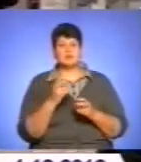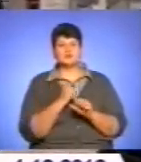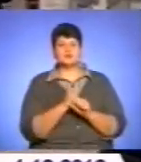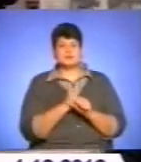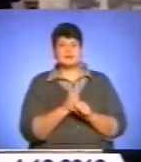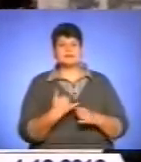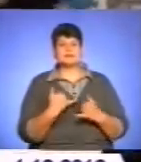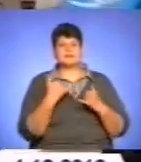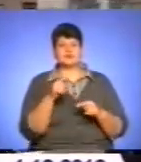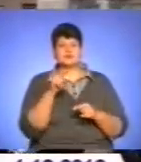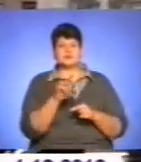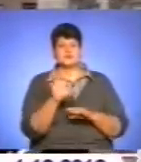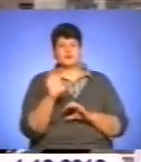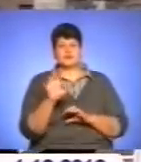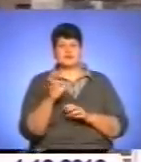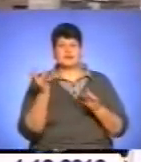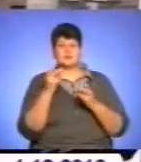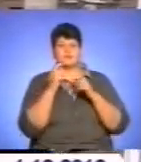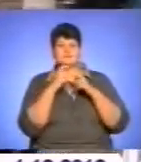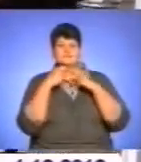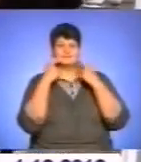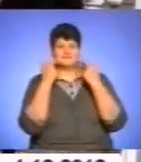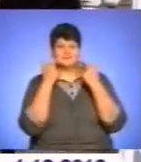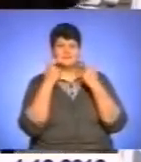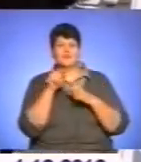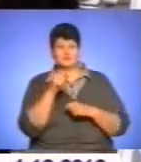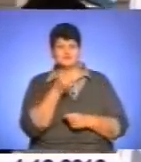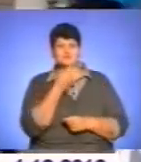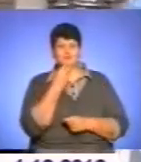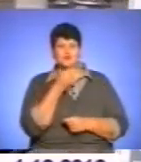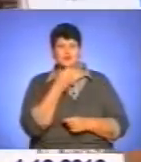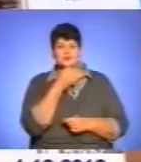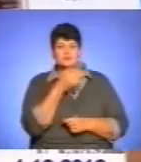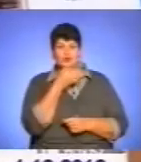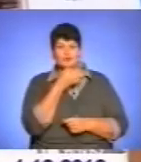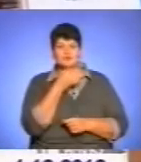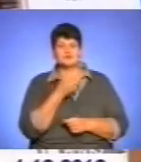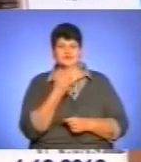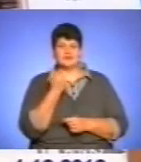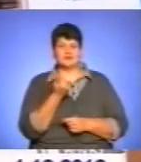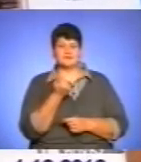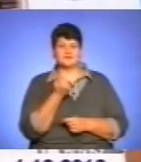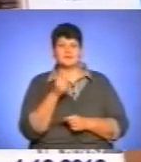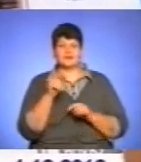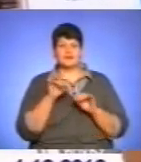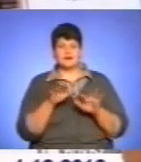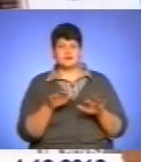щоб з ним сфотографуватися? Усміхнутися. Тобі сподобалося? Так. Такі акції потрібні?